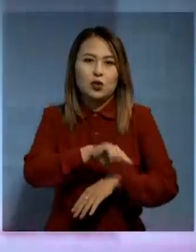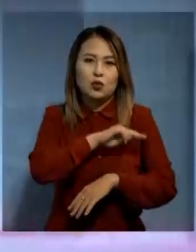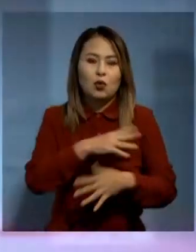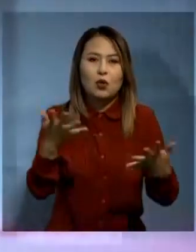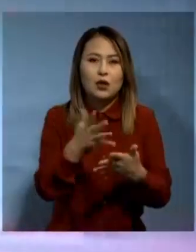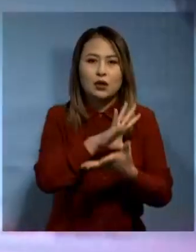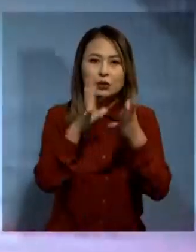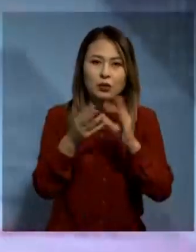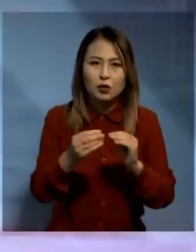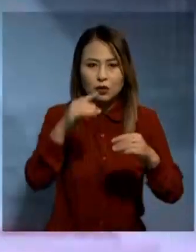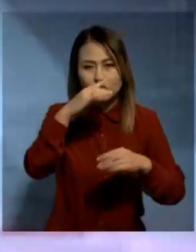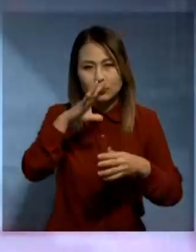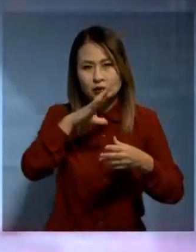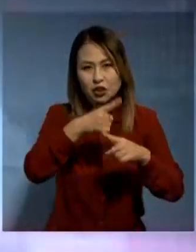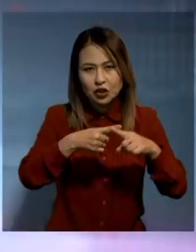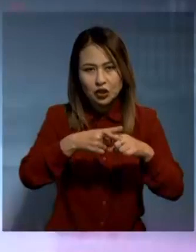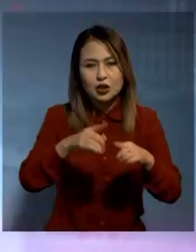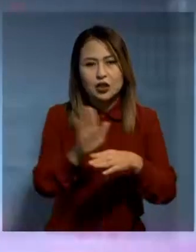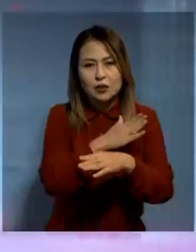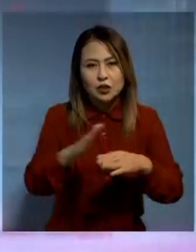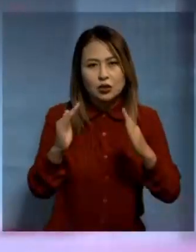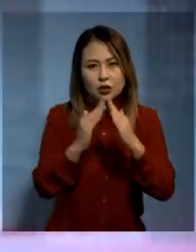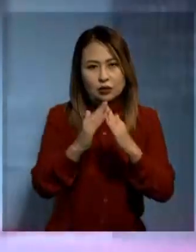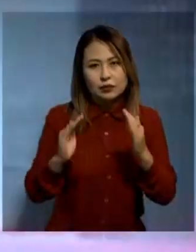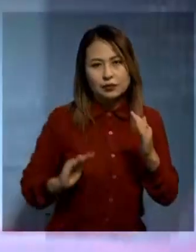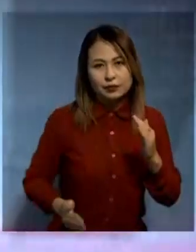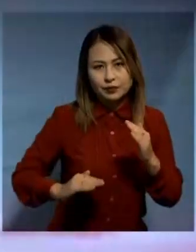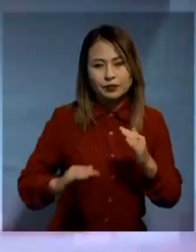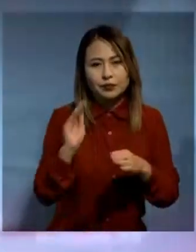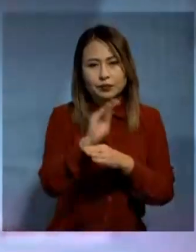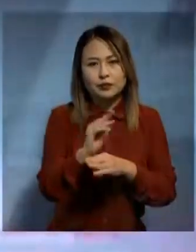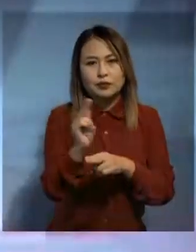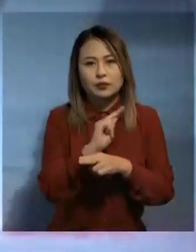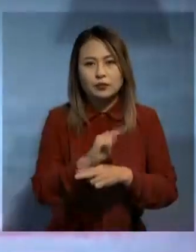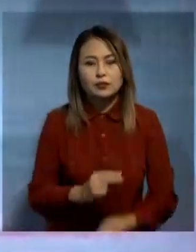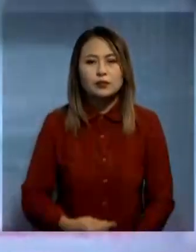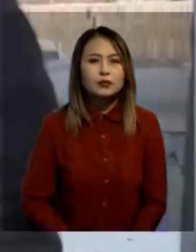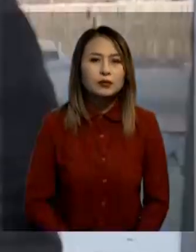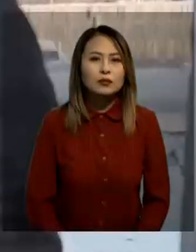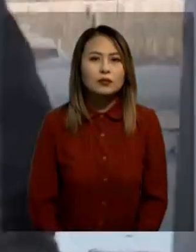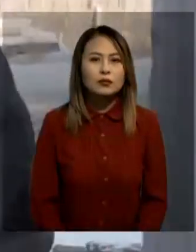жұмыс істеуде. Олардың бір бөлігі бүгін жекеменшік үйлердегі желілерді жөндеуге барды.